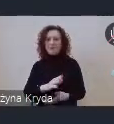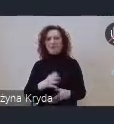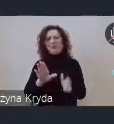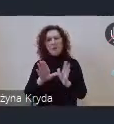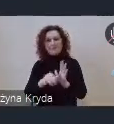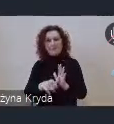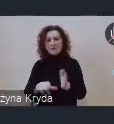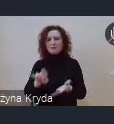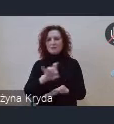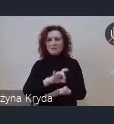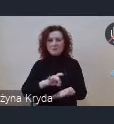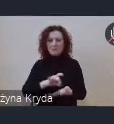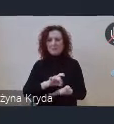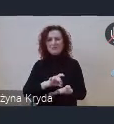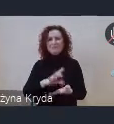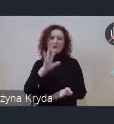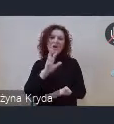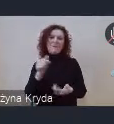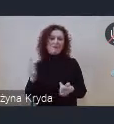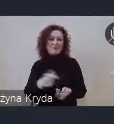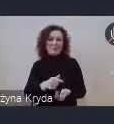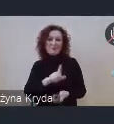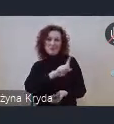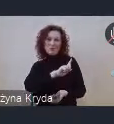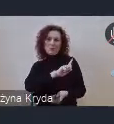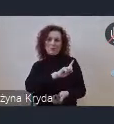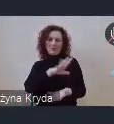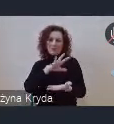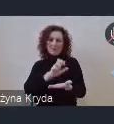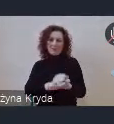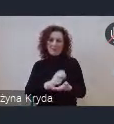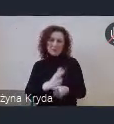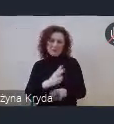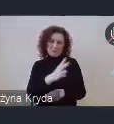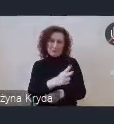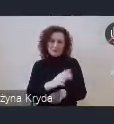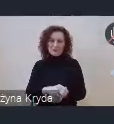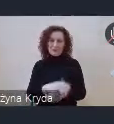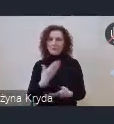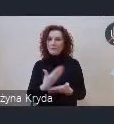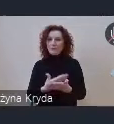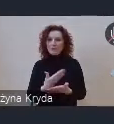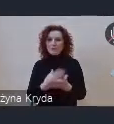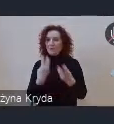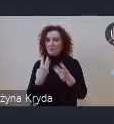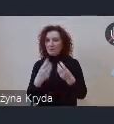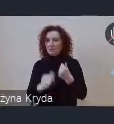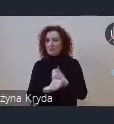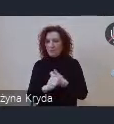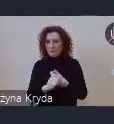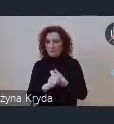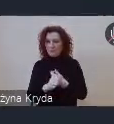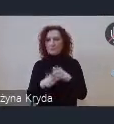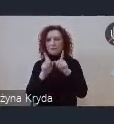najczęściej dostali do swoich obowiązków albo niektóre urzędy zatrudni ludzi Dlaczego to jest ważne dlatego że tak naprawdę